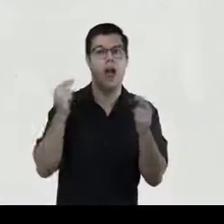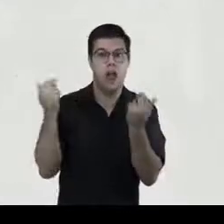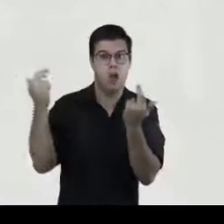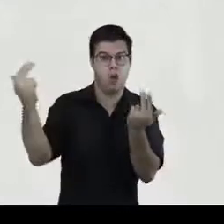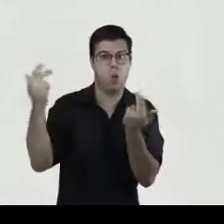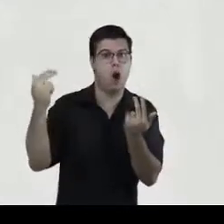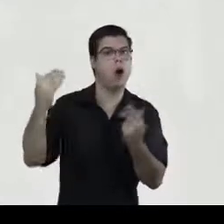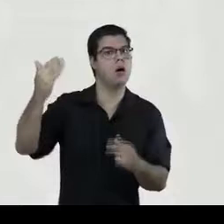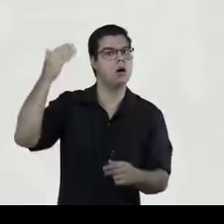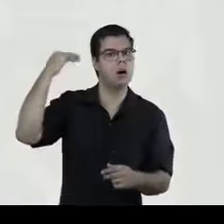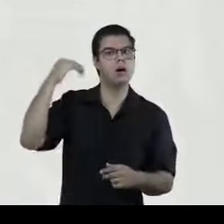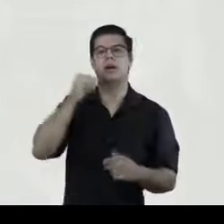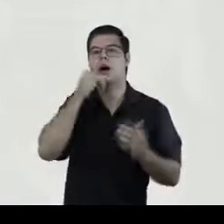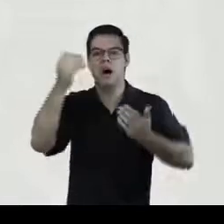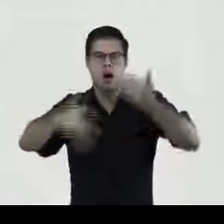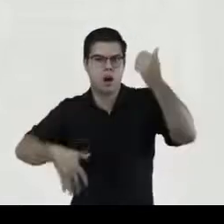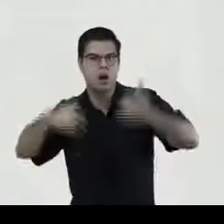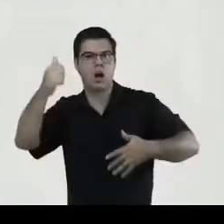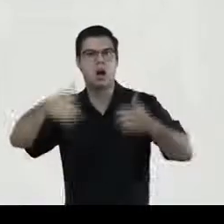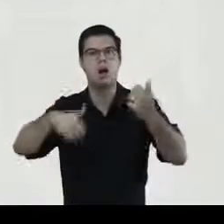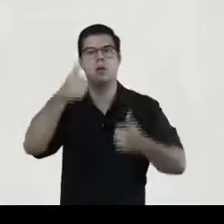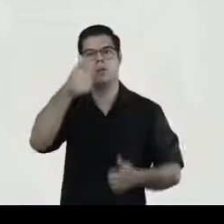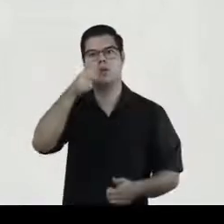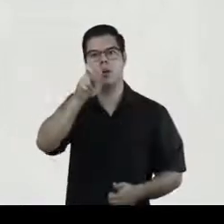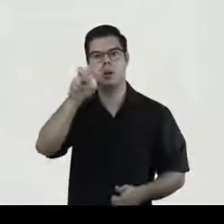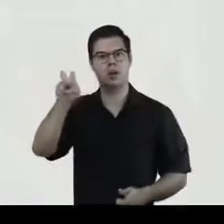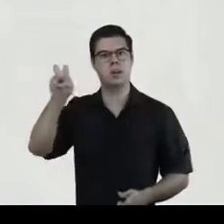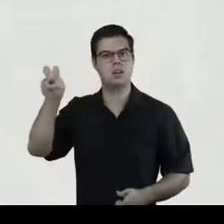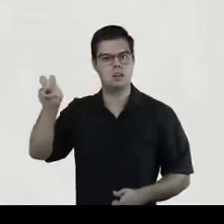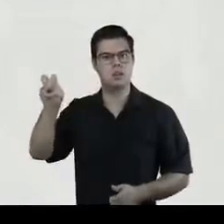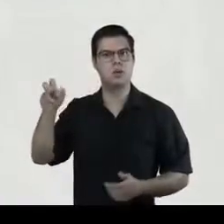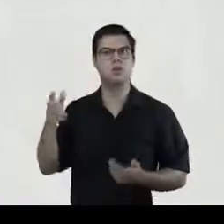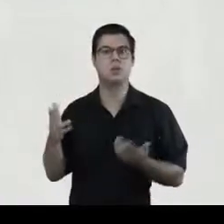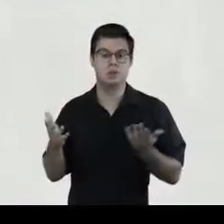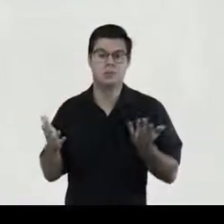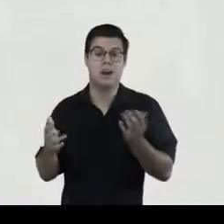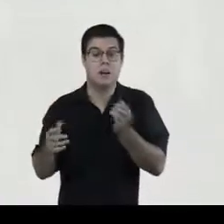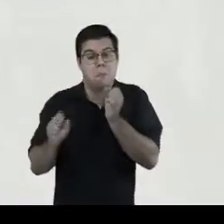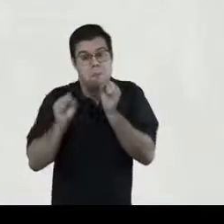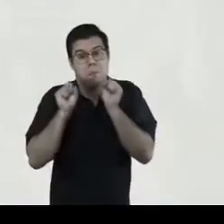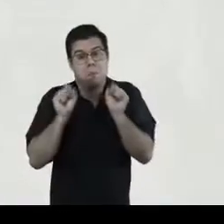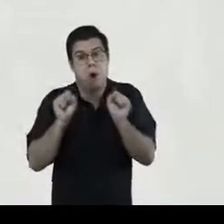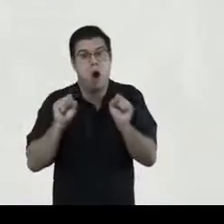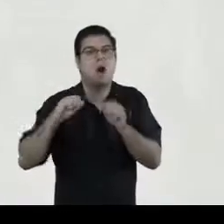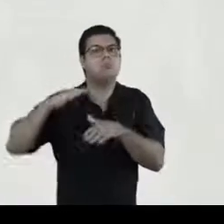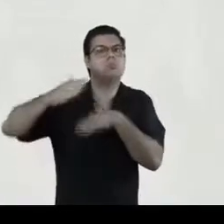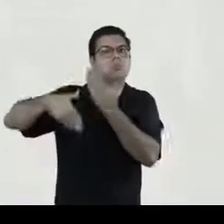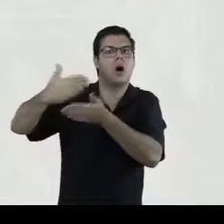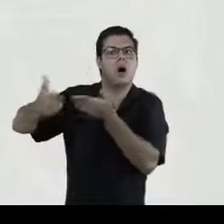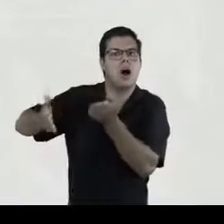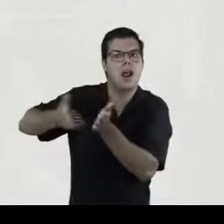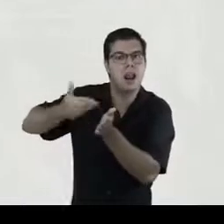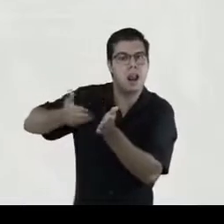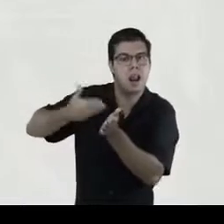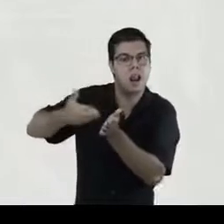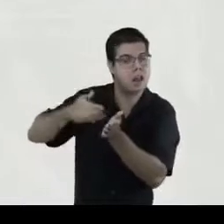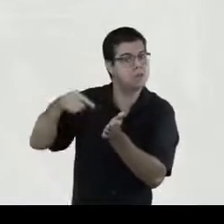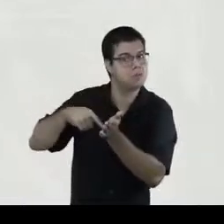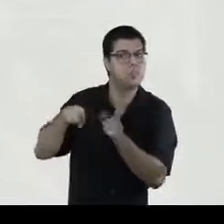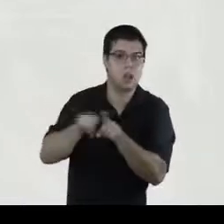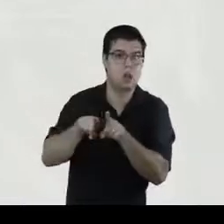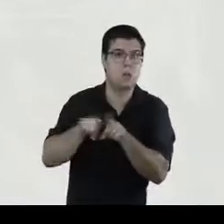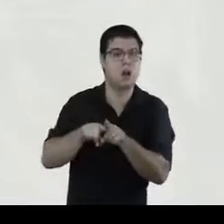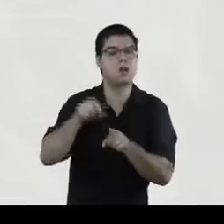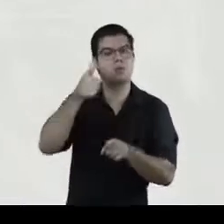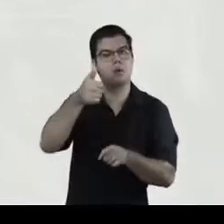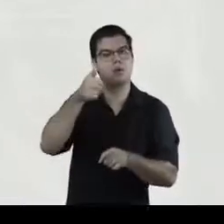1455 qui sont soi-disant postérieurs à celui-ci. Et dans l'édition de 1456, où on a une